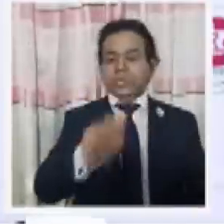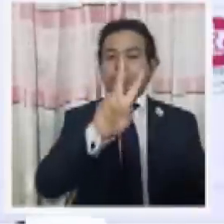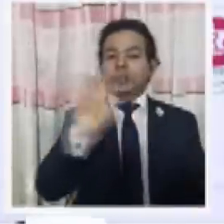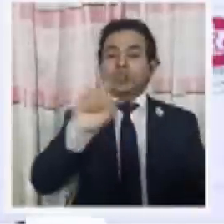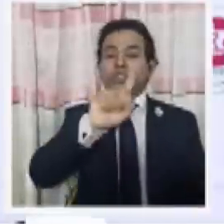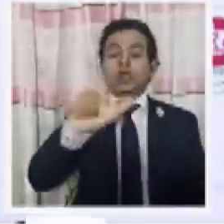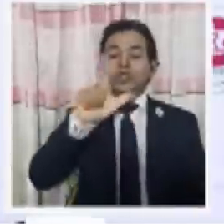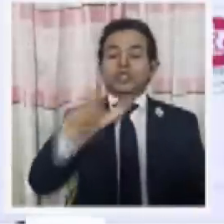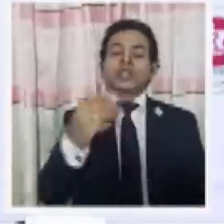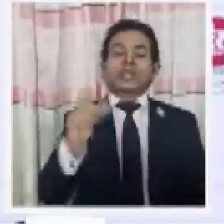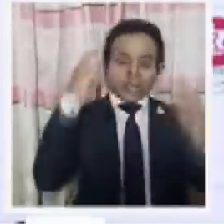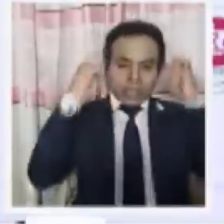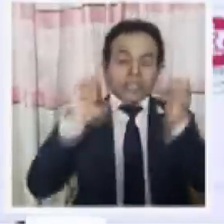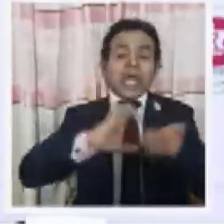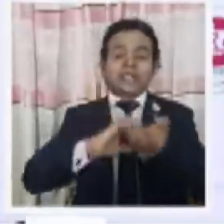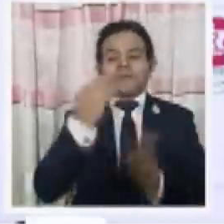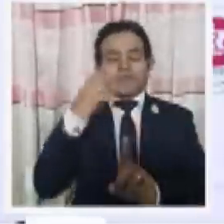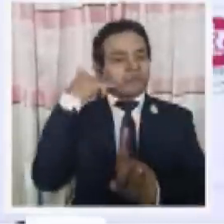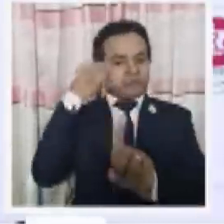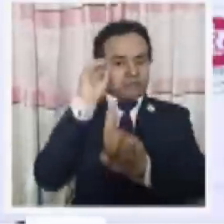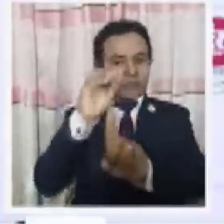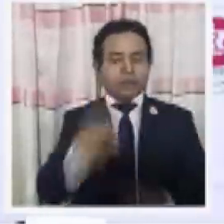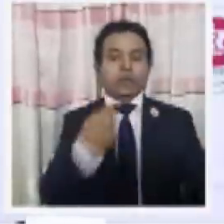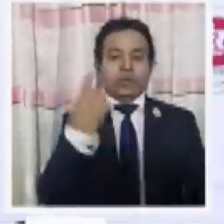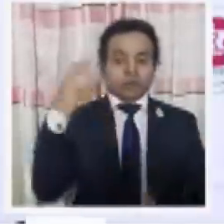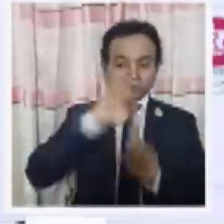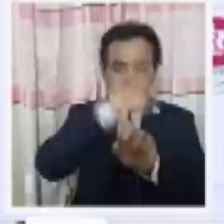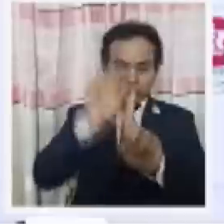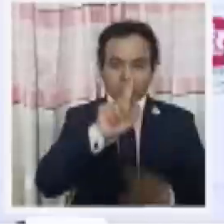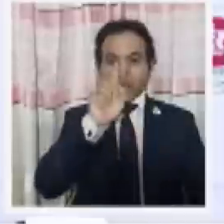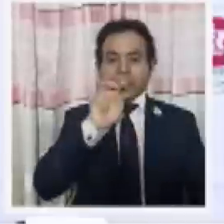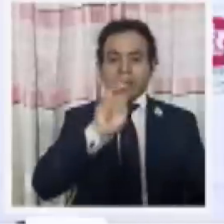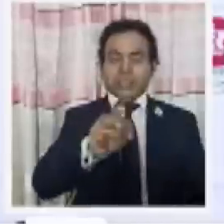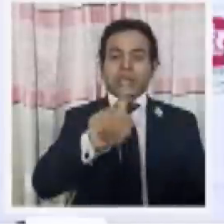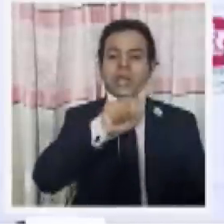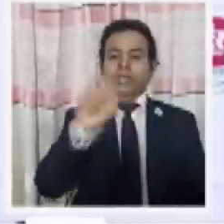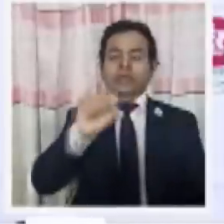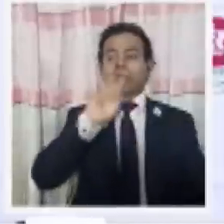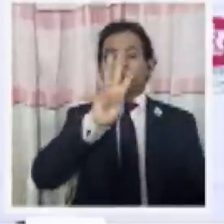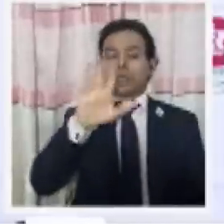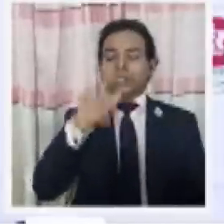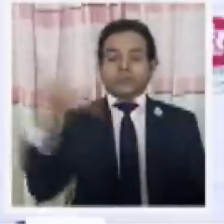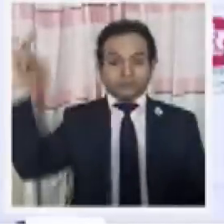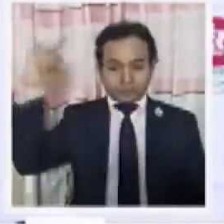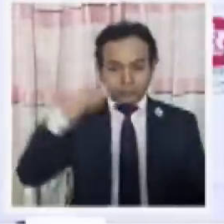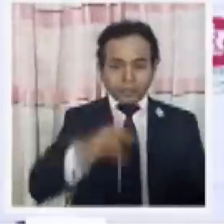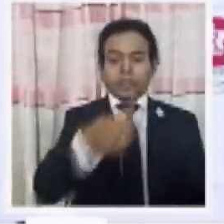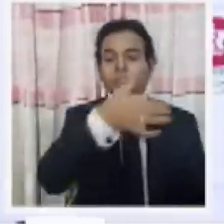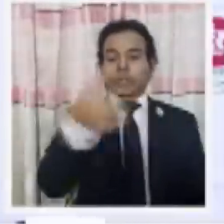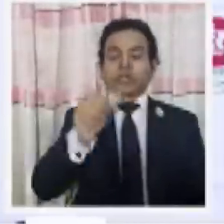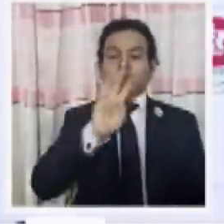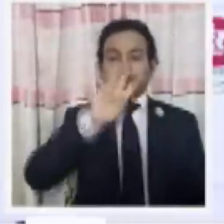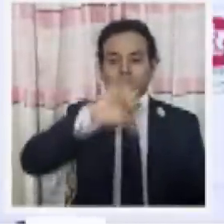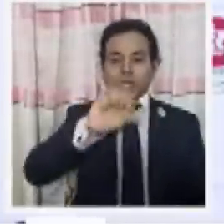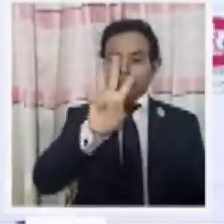ঘন্টায় এই সংখ্যা আরও 4 জন বৃদ্ধি পেয়েছে। স্বেচ্ছাভিত্তিতে সেবা দিয়ে যাচ্ছেন 4,217 জন চিকিৎসক।